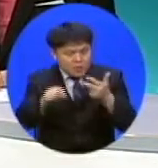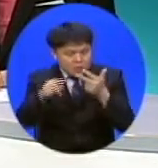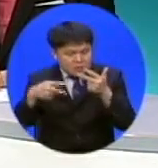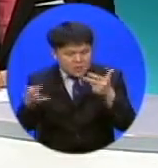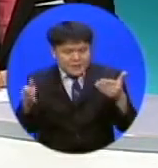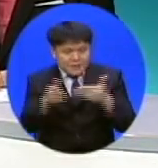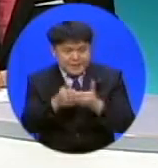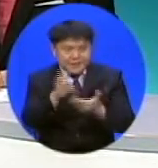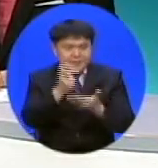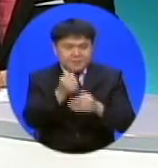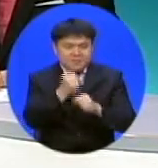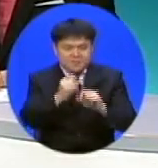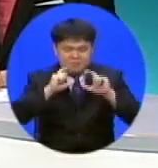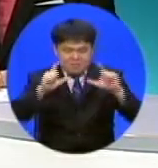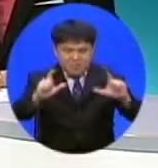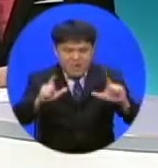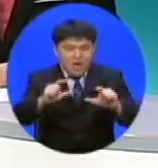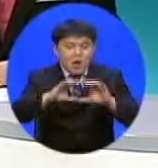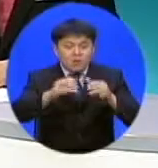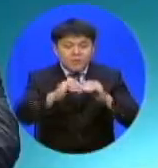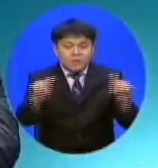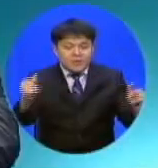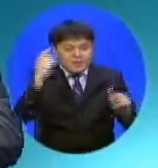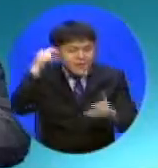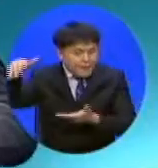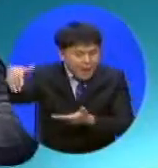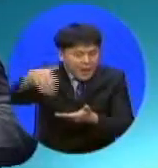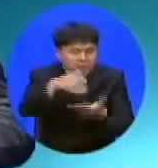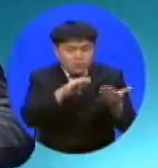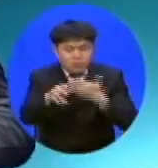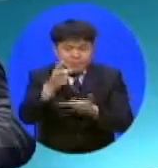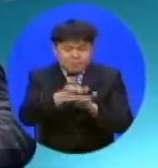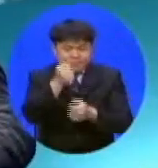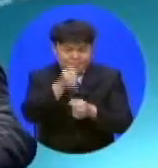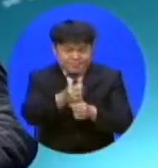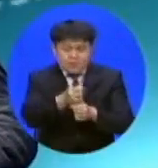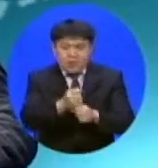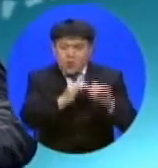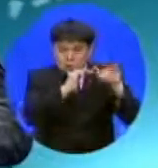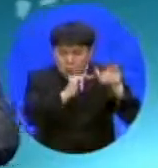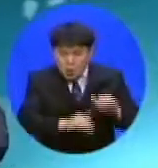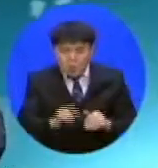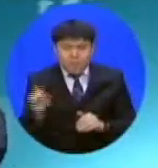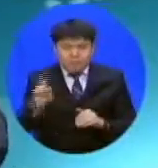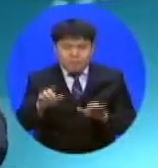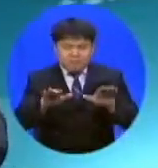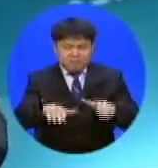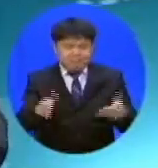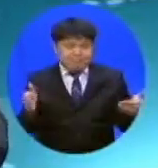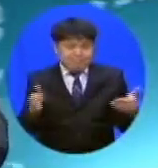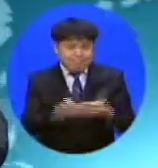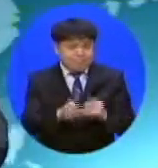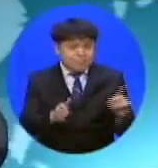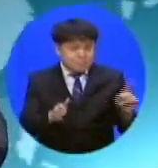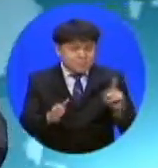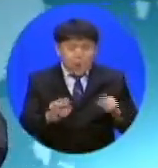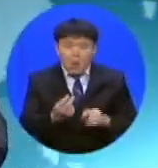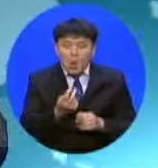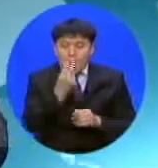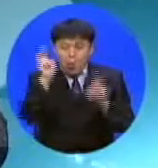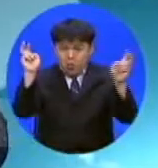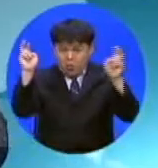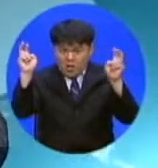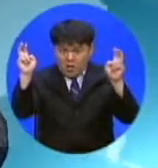국민 의견을 수렴한 다음에 입법을 하게 됩니다. 그 내용들을 좀 살펴보면 말씀하신 것처럼 지금까지는